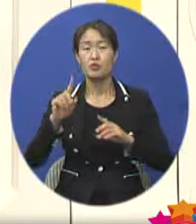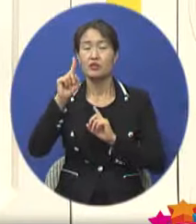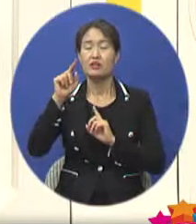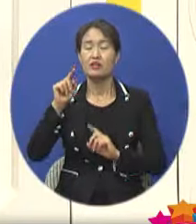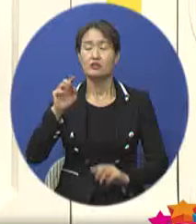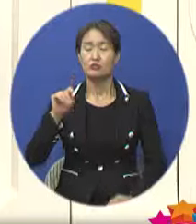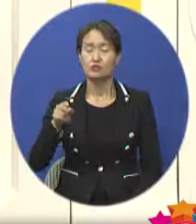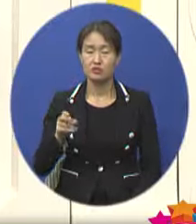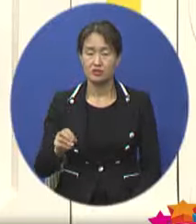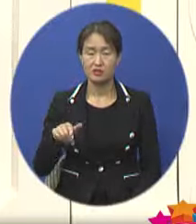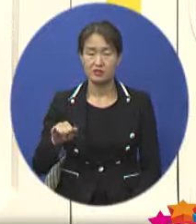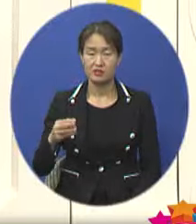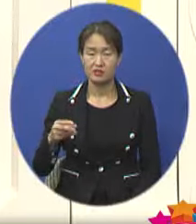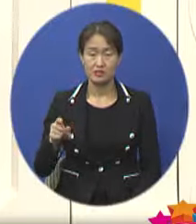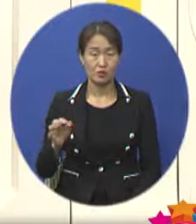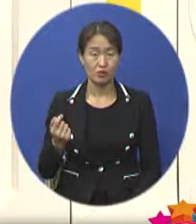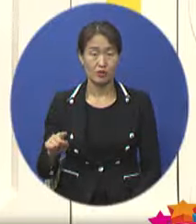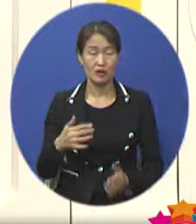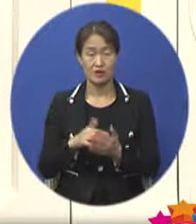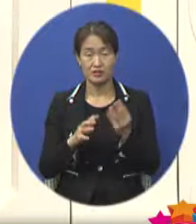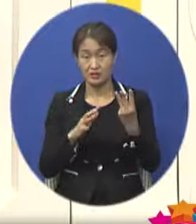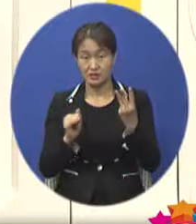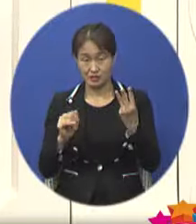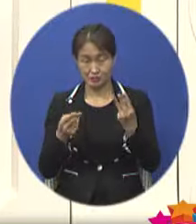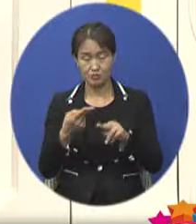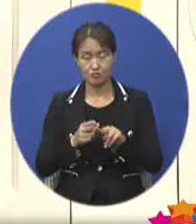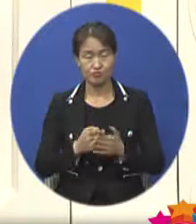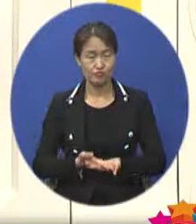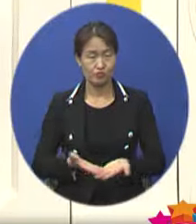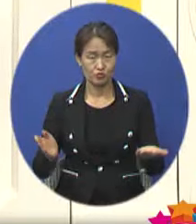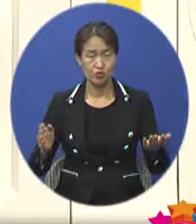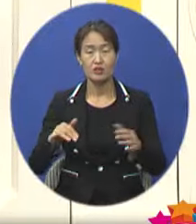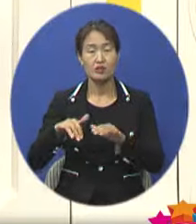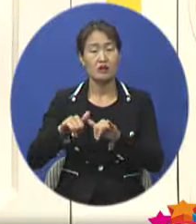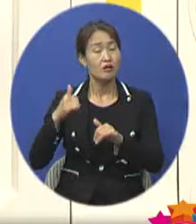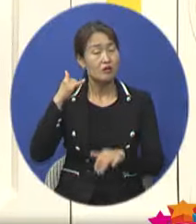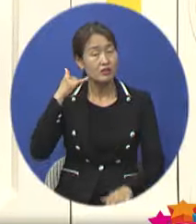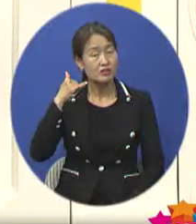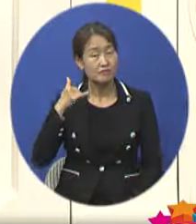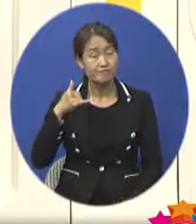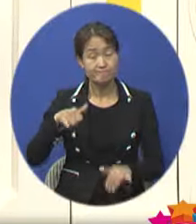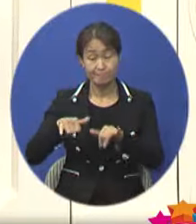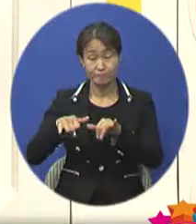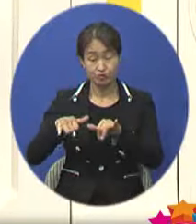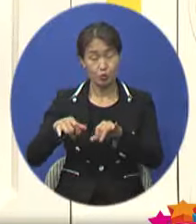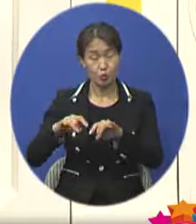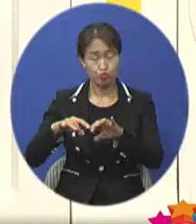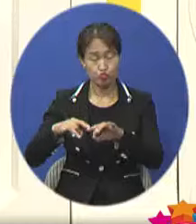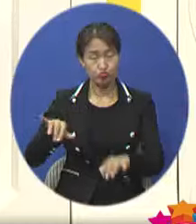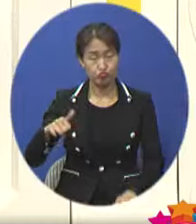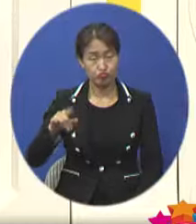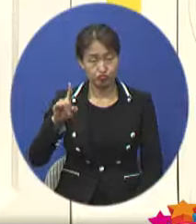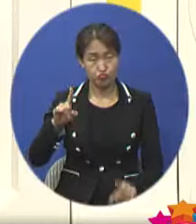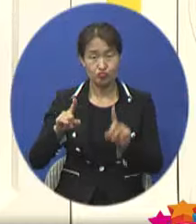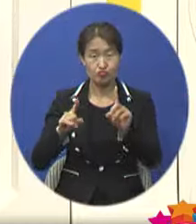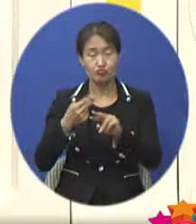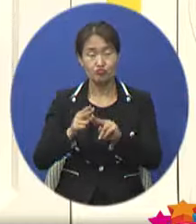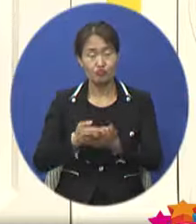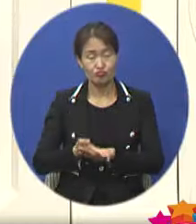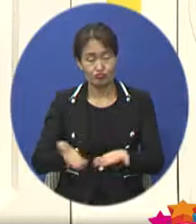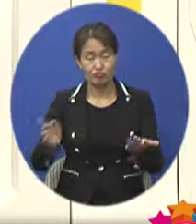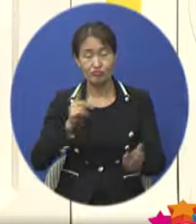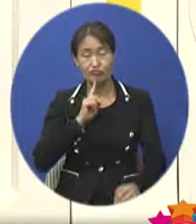사인 CD 세 분께 보내드리고요. 네. 전기 주전자는 한 분께 보내드리고 네. 즉석 식품 한 박스 역시 한 분께 보내드리도록